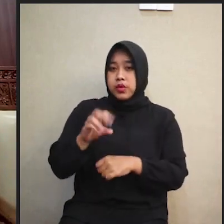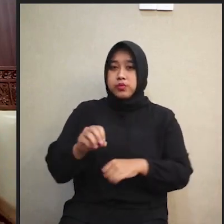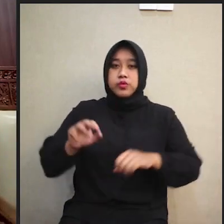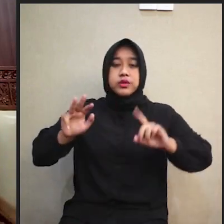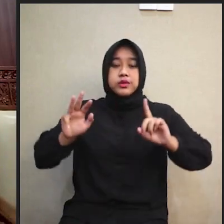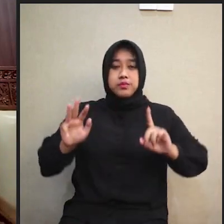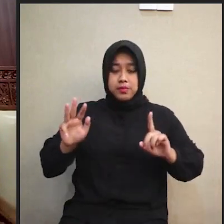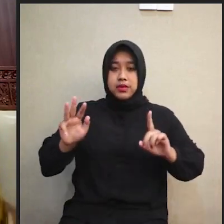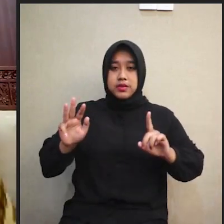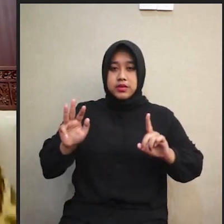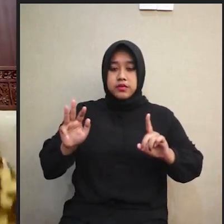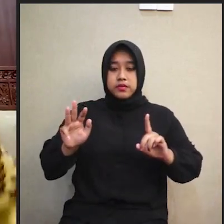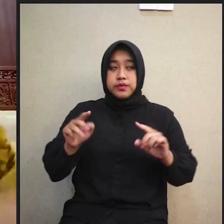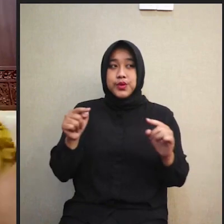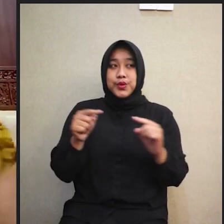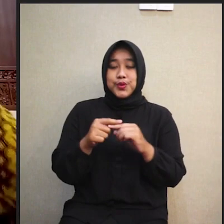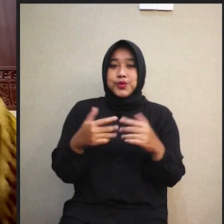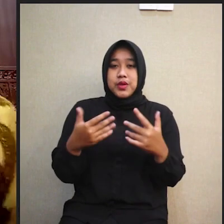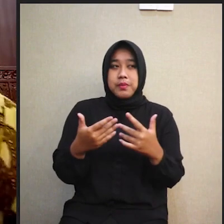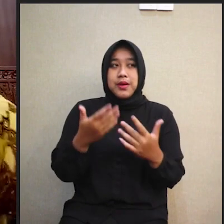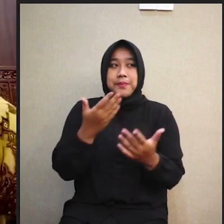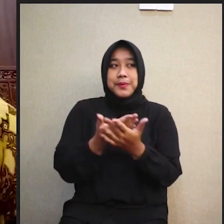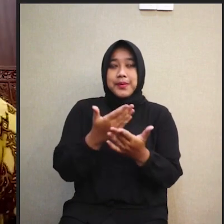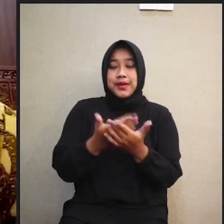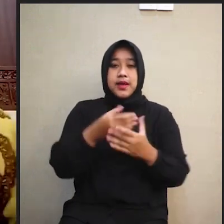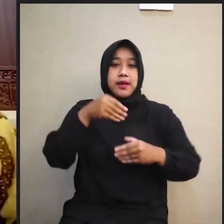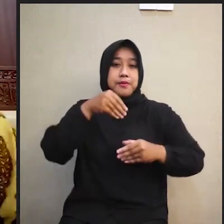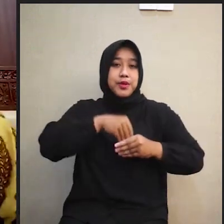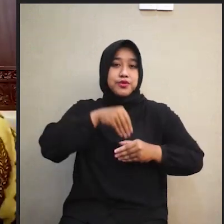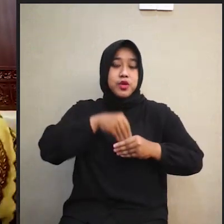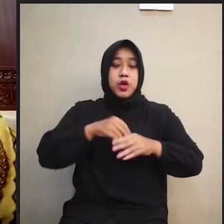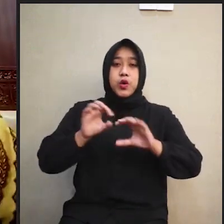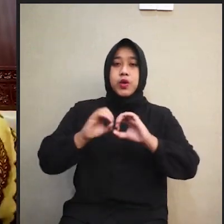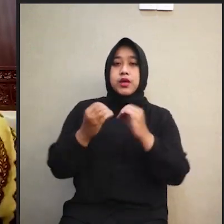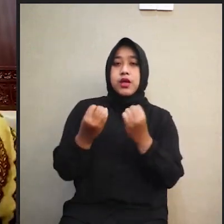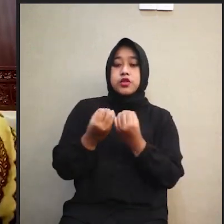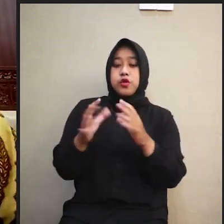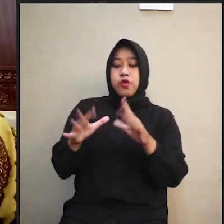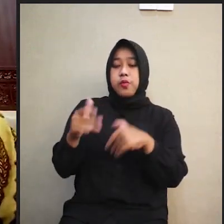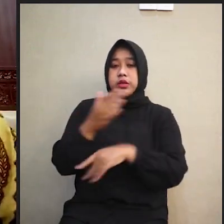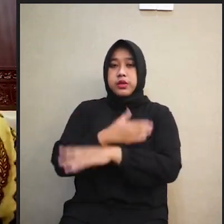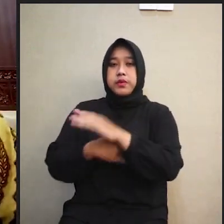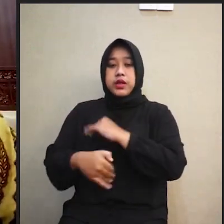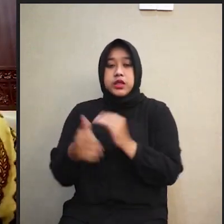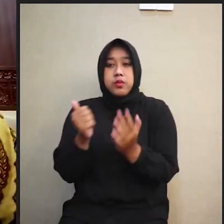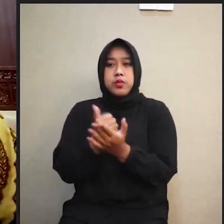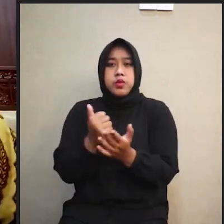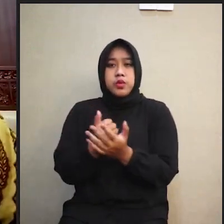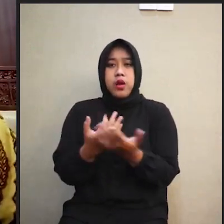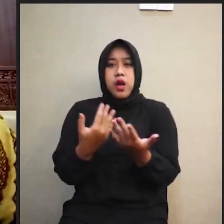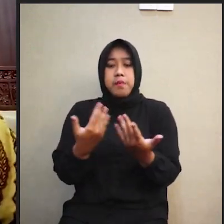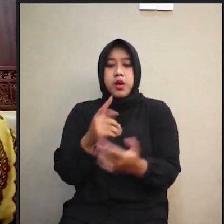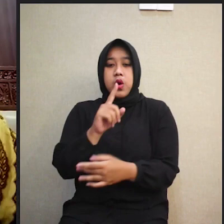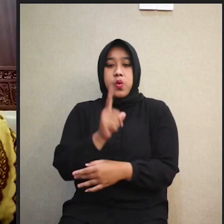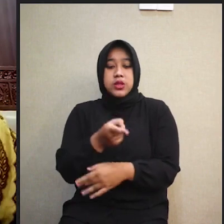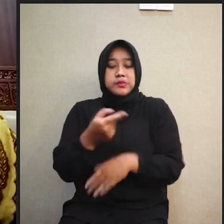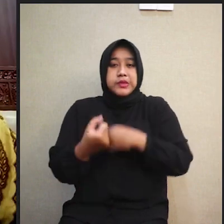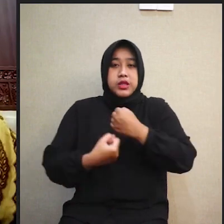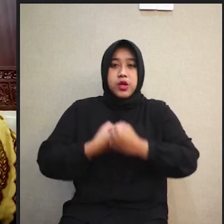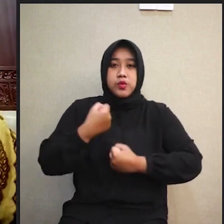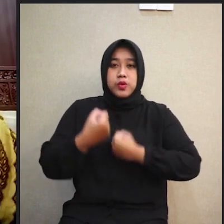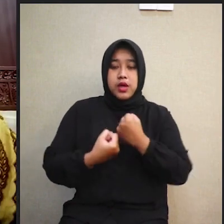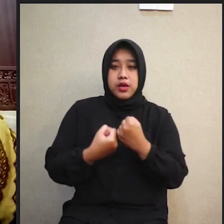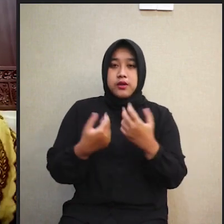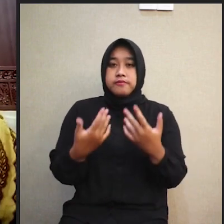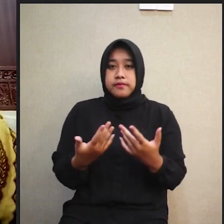untuk apa namanya meminta masukan dari organisasi apa yang yang yang harus dilakukan dalam